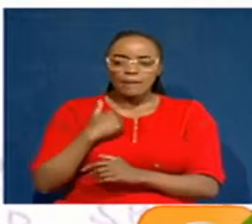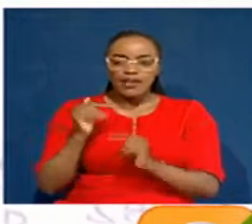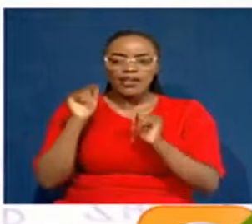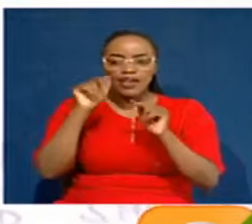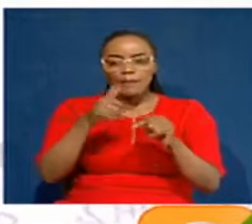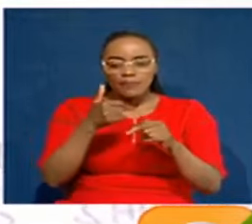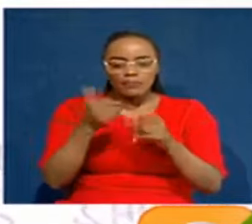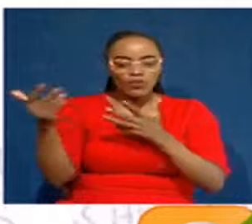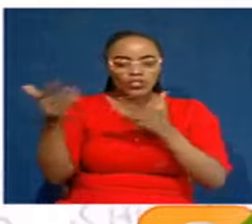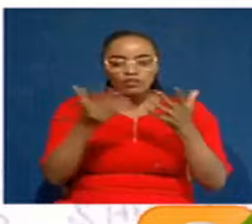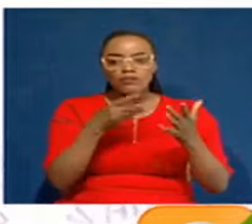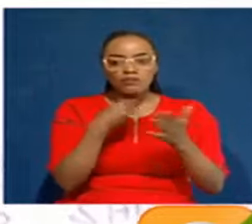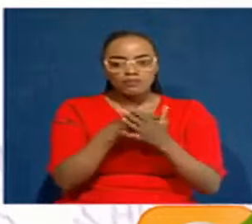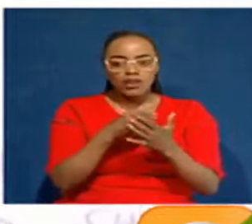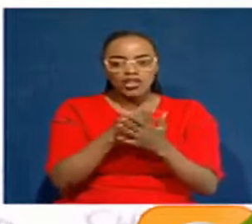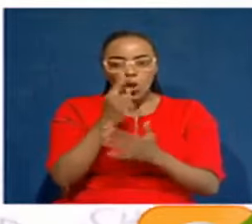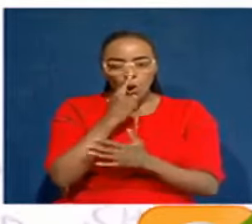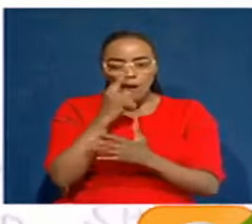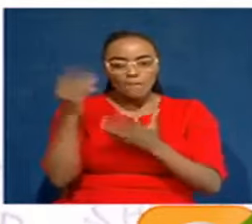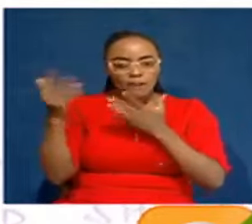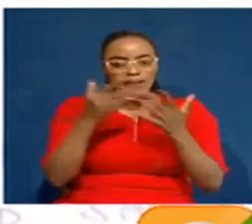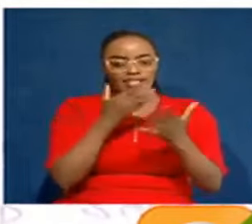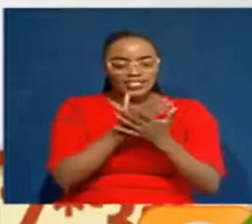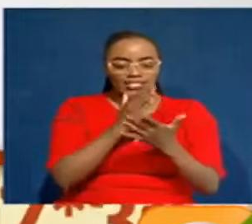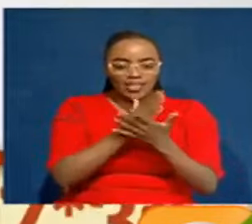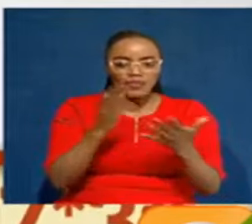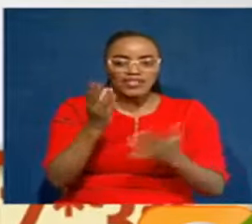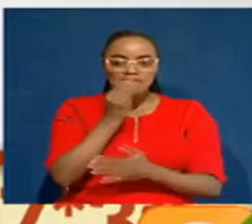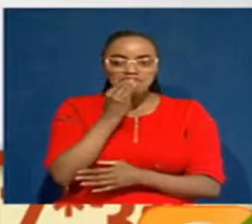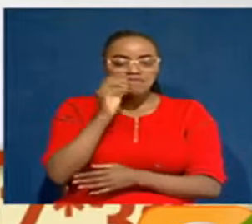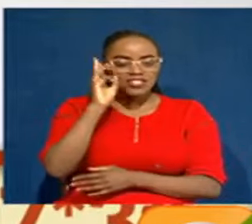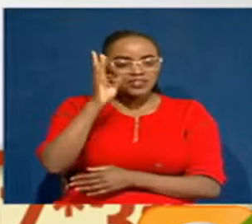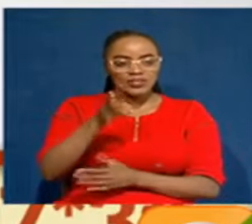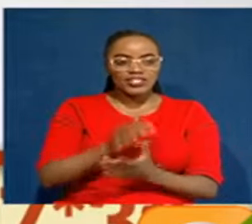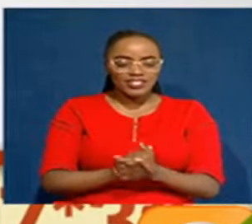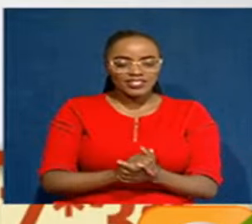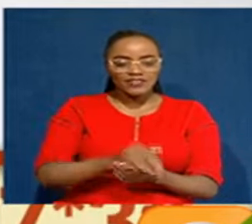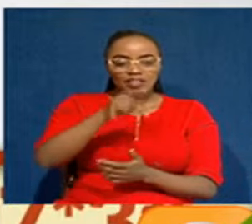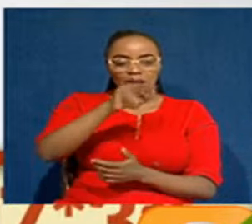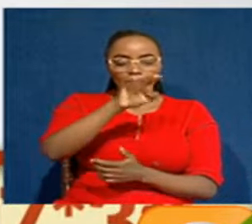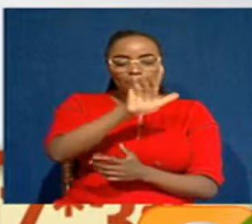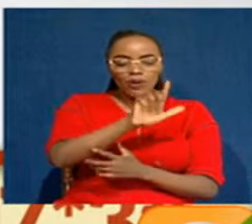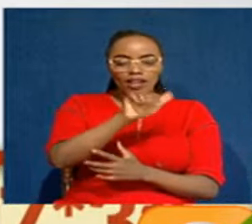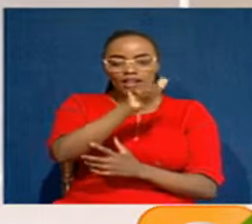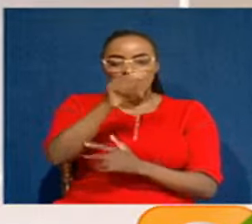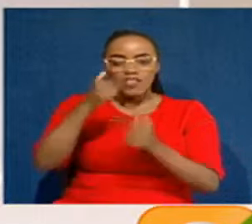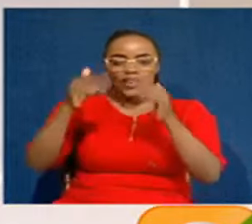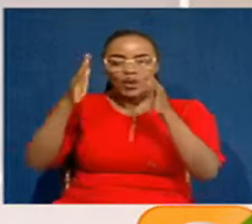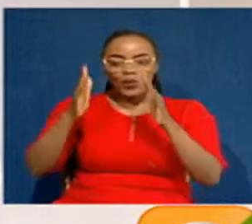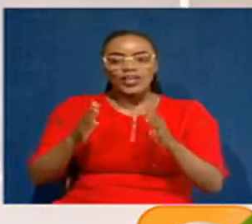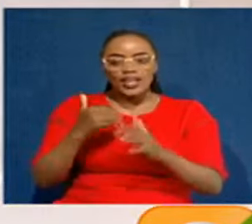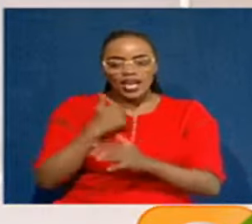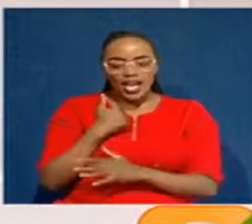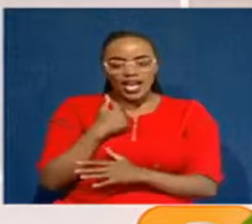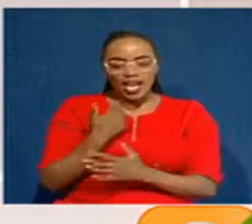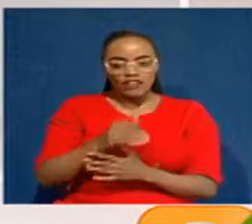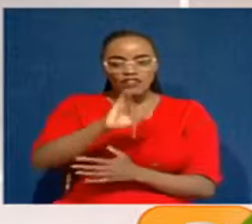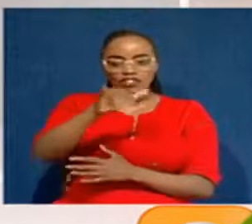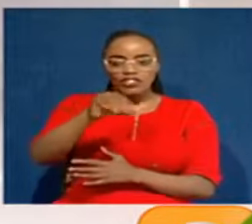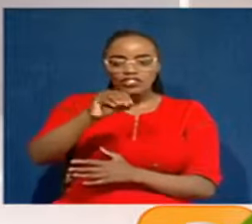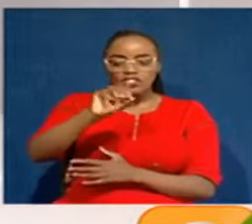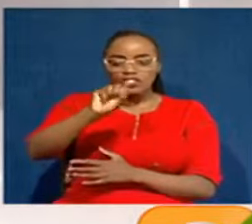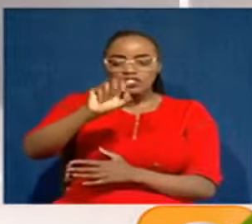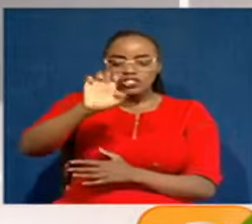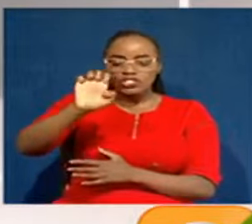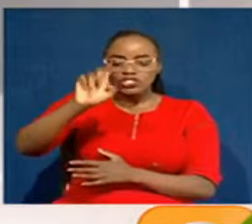nakunya pesa nyumbani. Sawa. Nitakuja na kitu mtakula. Kando na Mbugua, kulikuwa na mshindi mwingine, Joseph